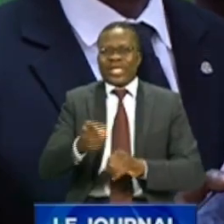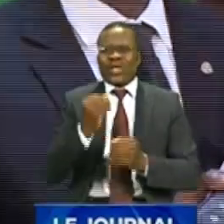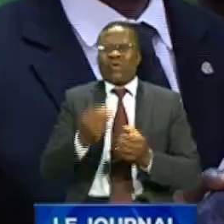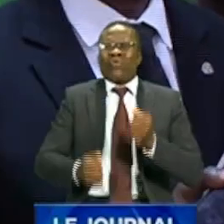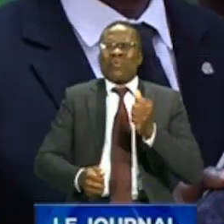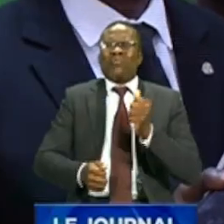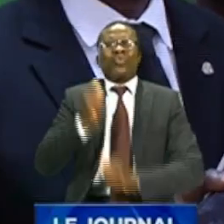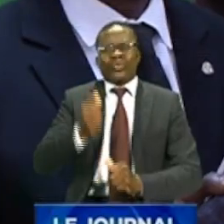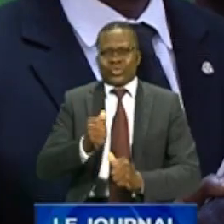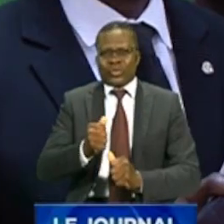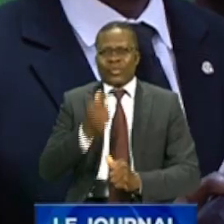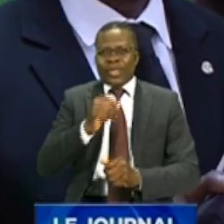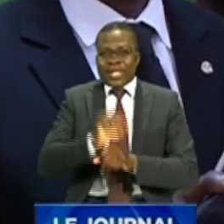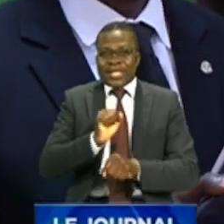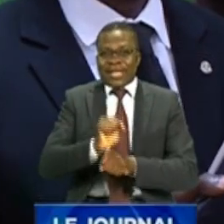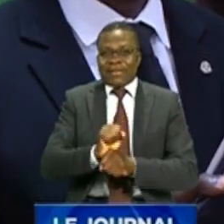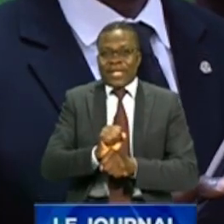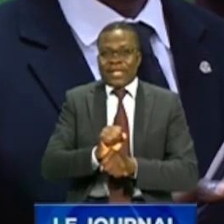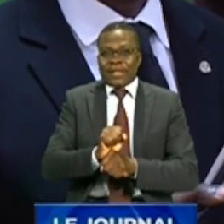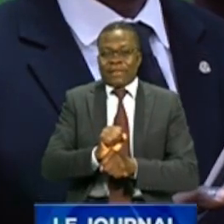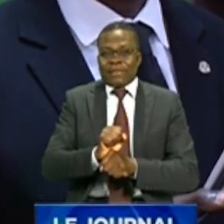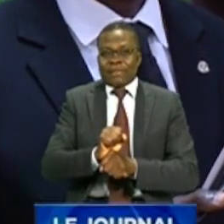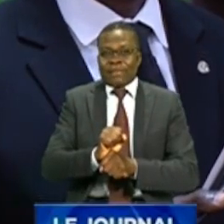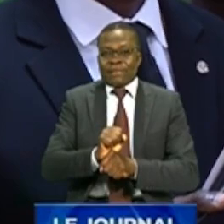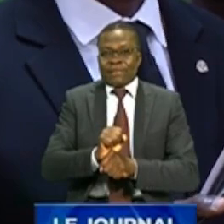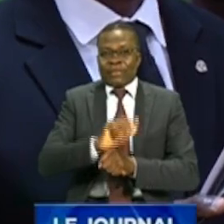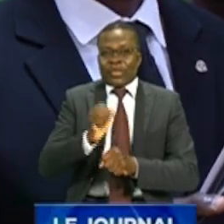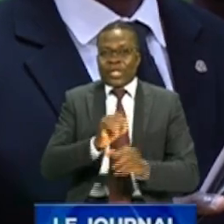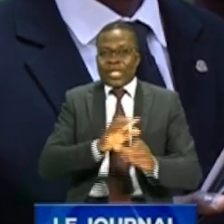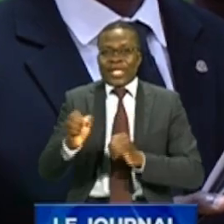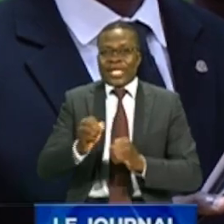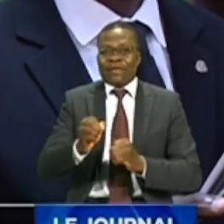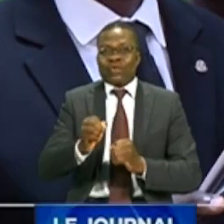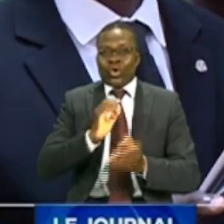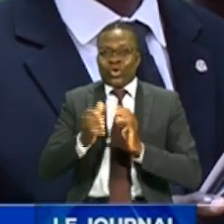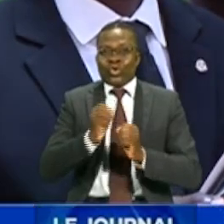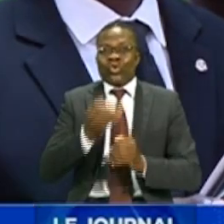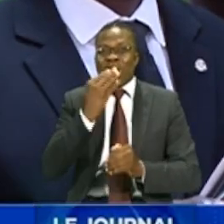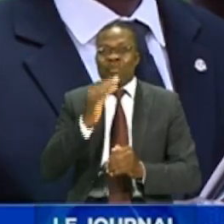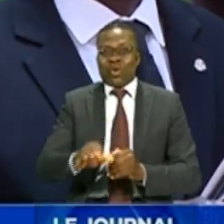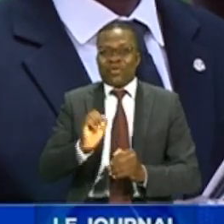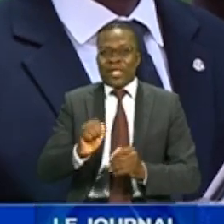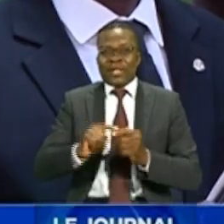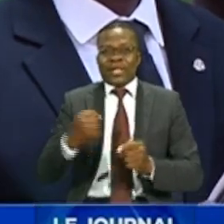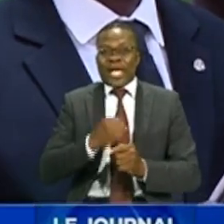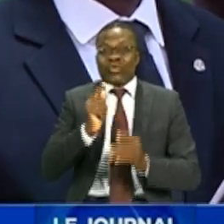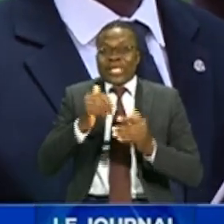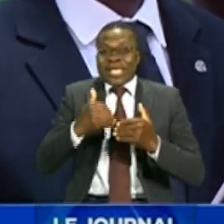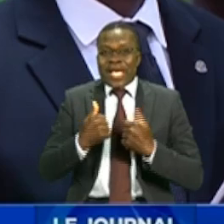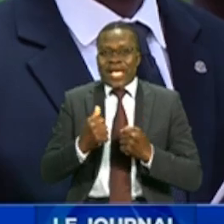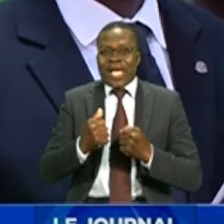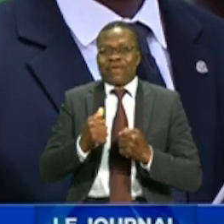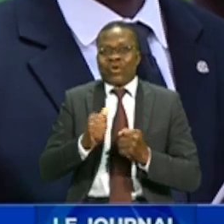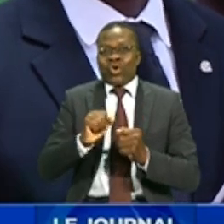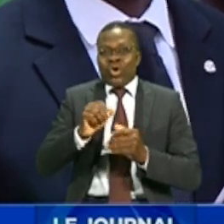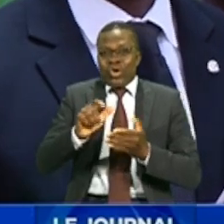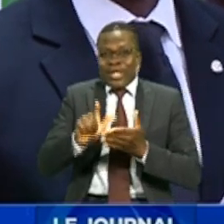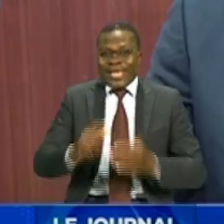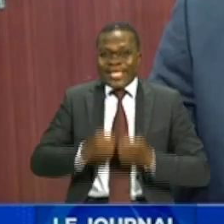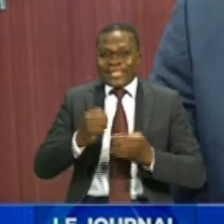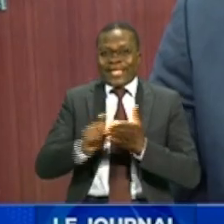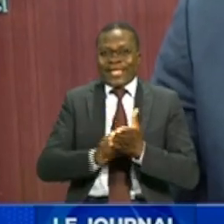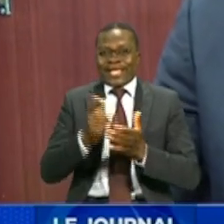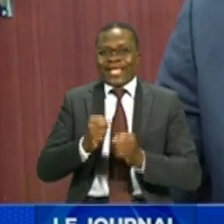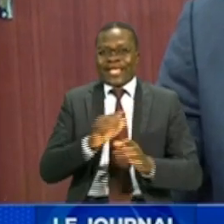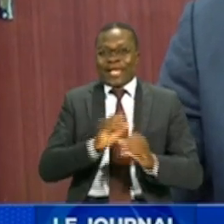plus qui exercent et qui font une concurrence déloyale à nous qui avons l'essence légale, qui avons subi